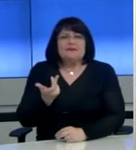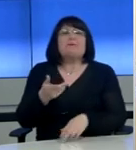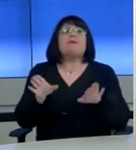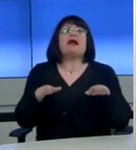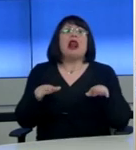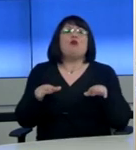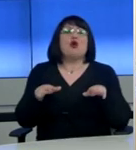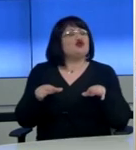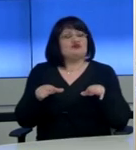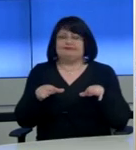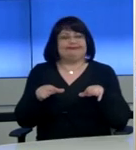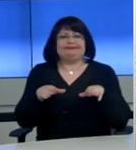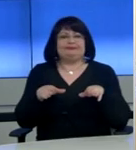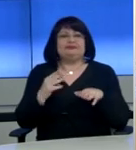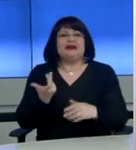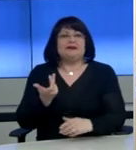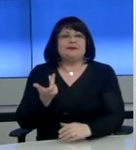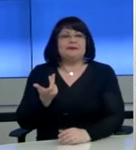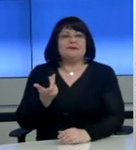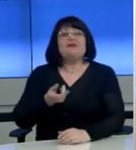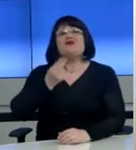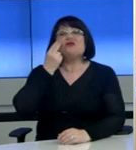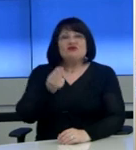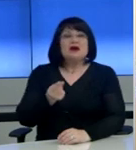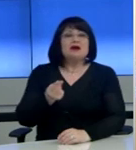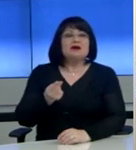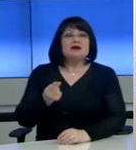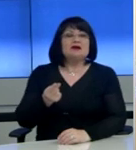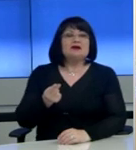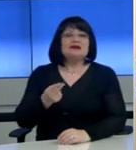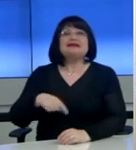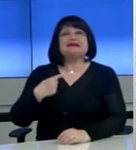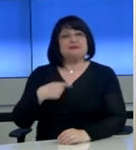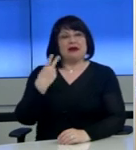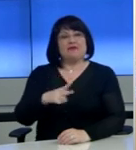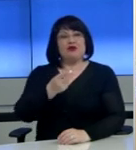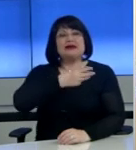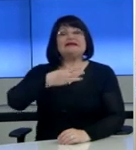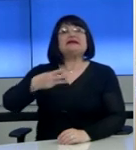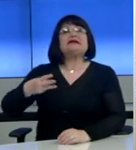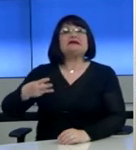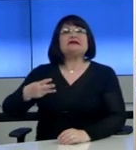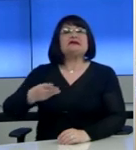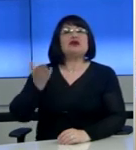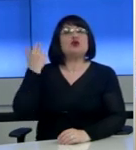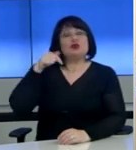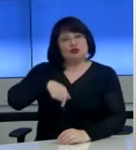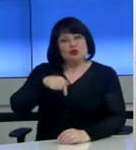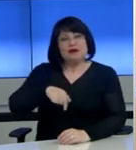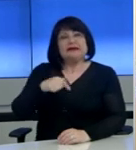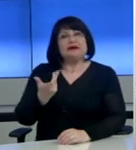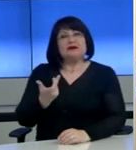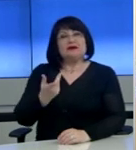Παγγελόπουλος, είναι προφανώς η στάση του ΣΥΡΙΖΑ και τότε και τώρα το